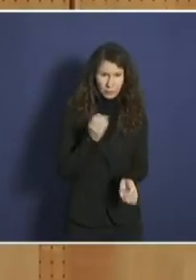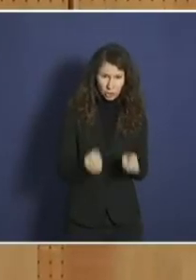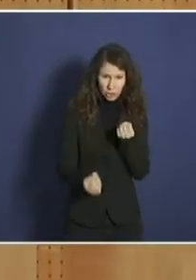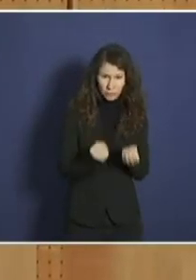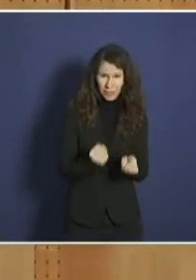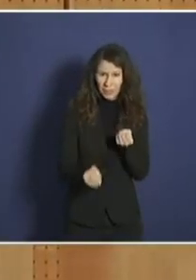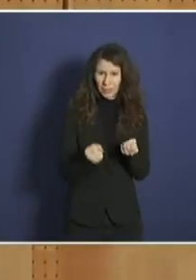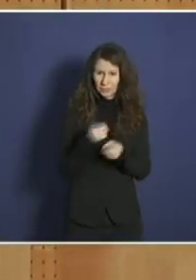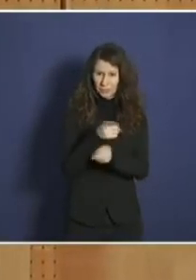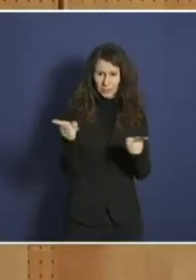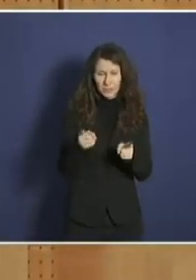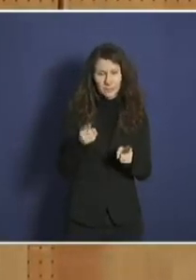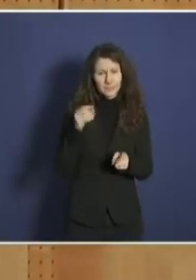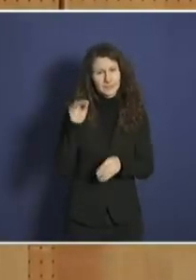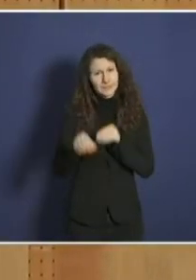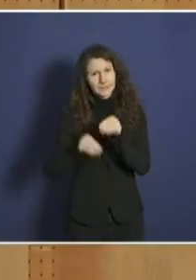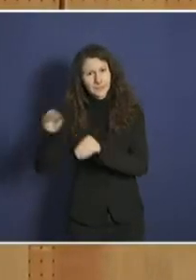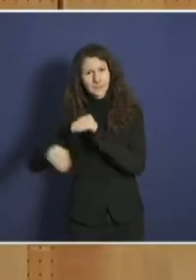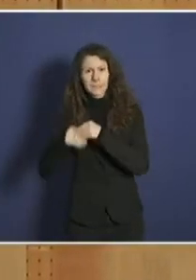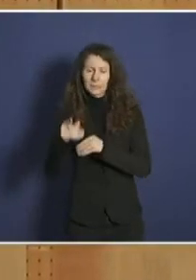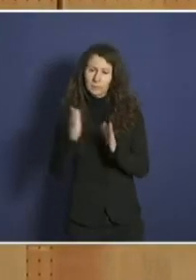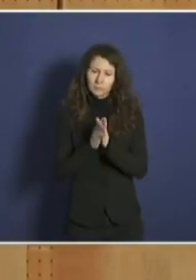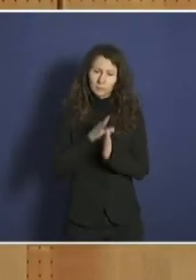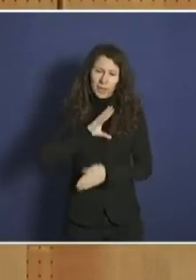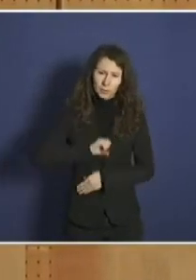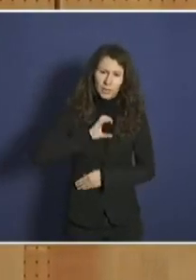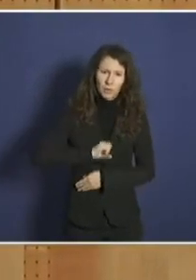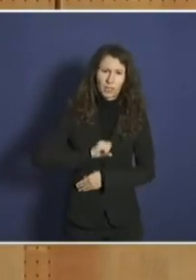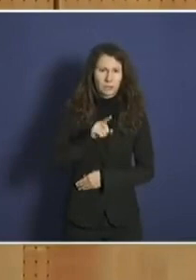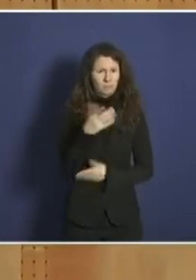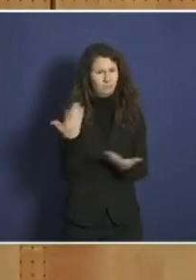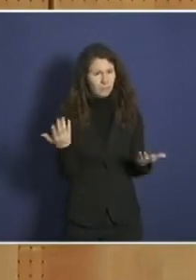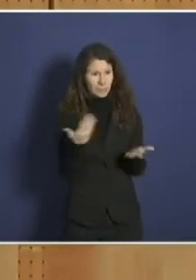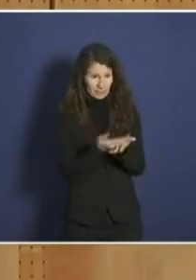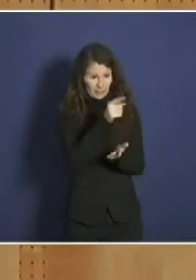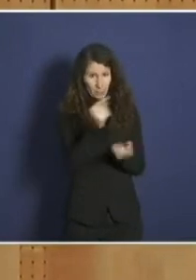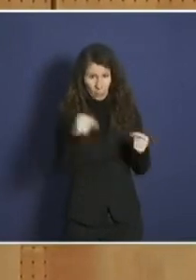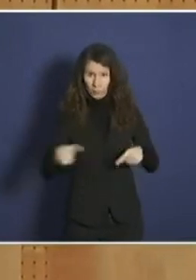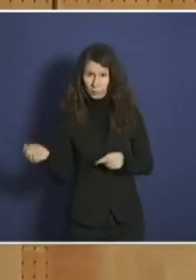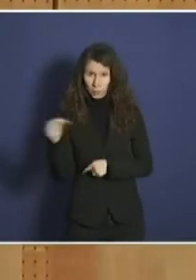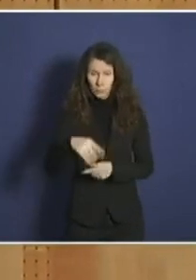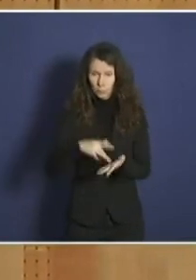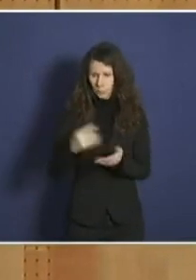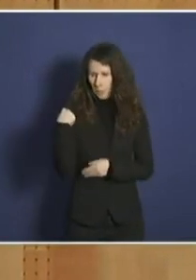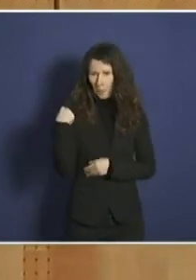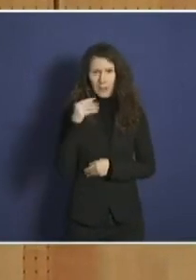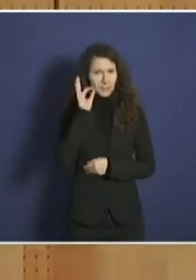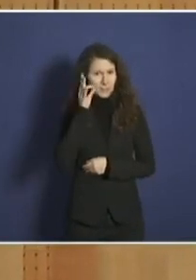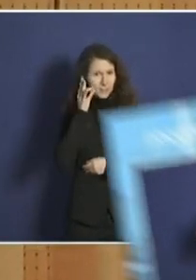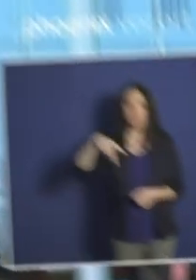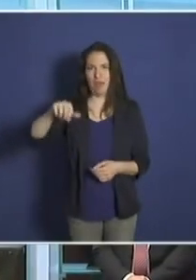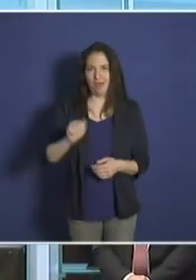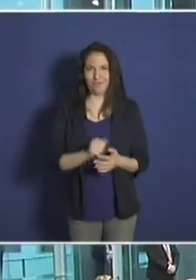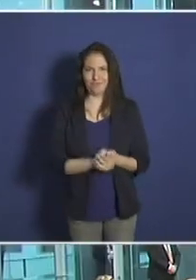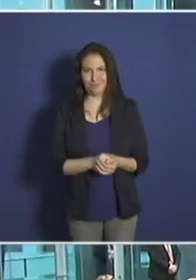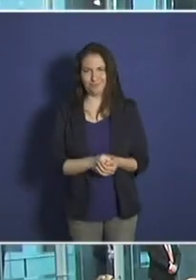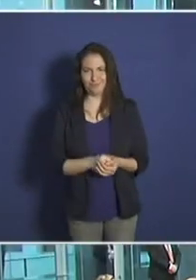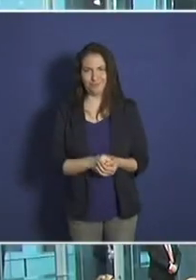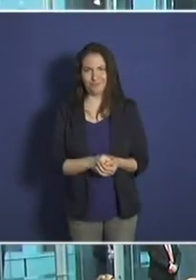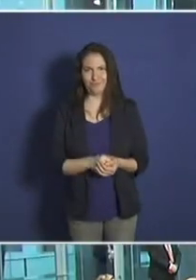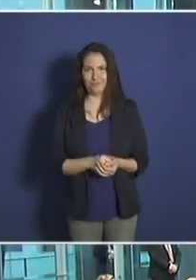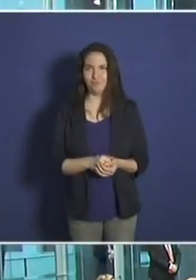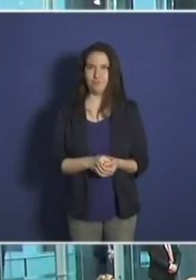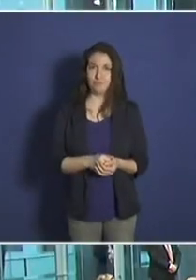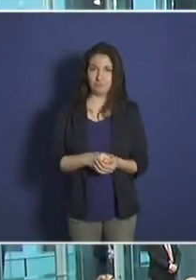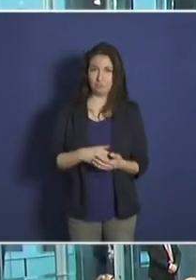Sitzen Sie auch deswegen vielleicht heute hier, nachdem Sie am Dienstag schon eine Pressekonferenz nach der MPK gemacht haben? Auf der anderen Seite. Sorry. Geht